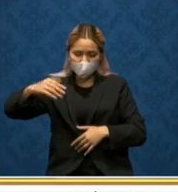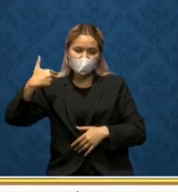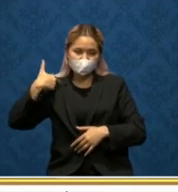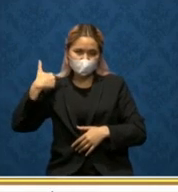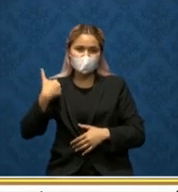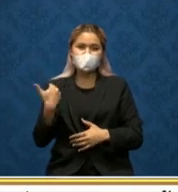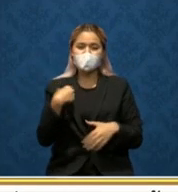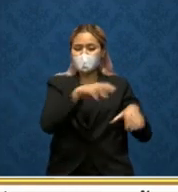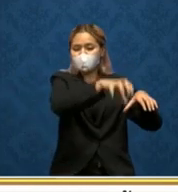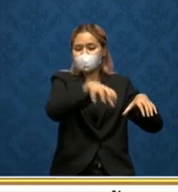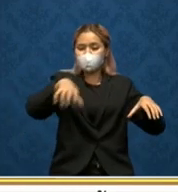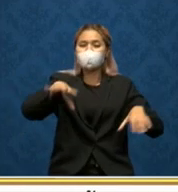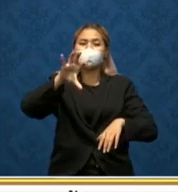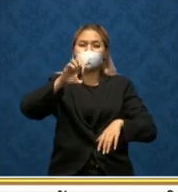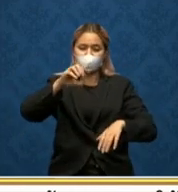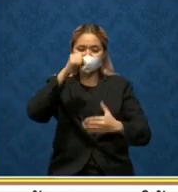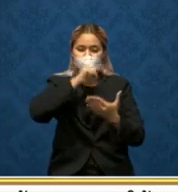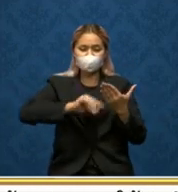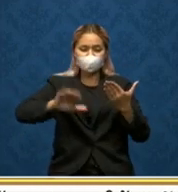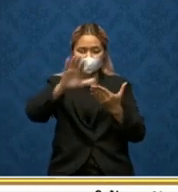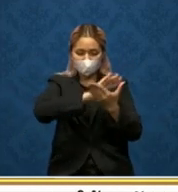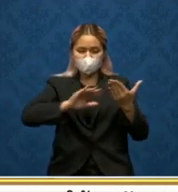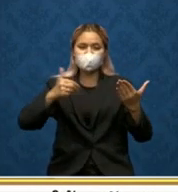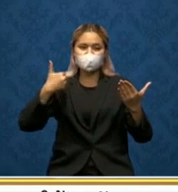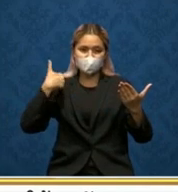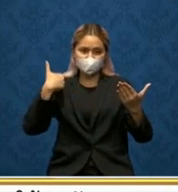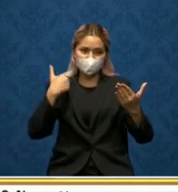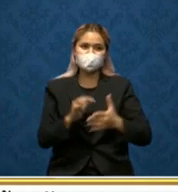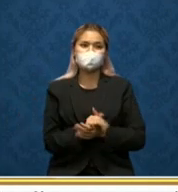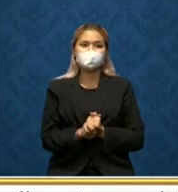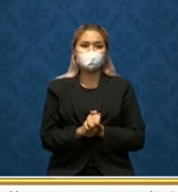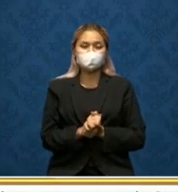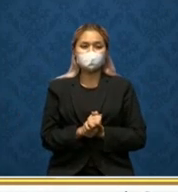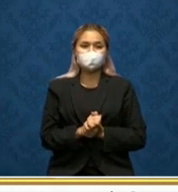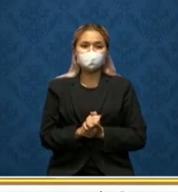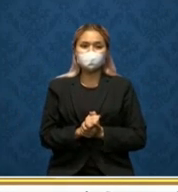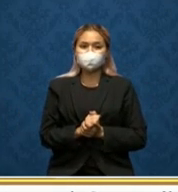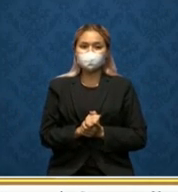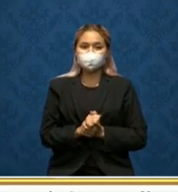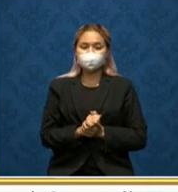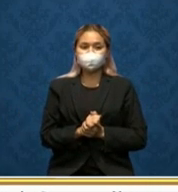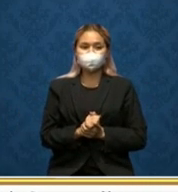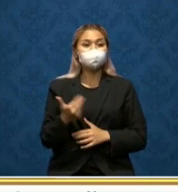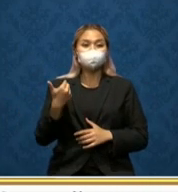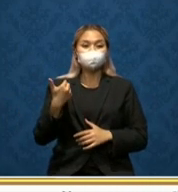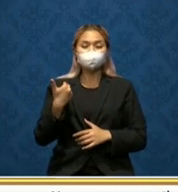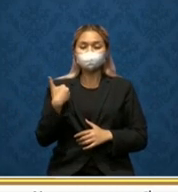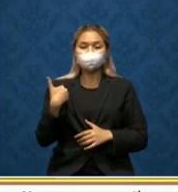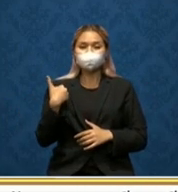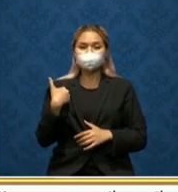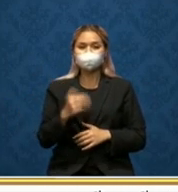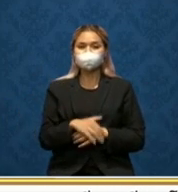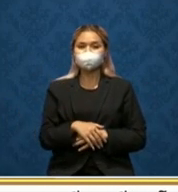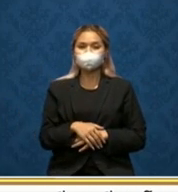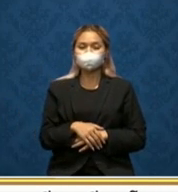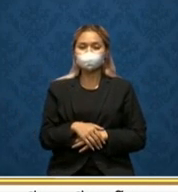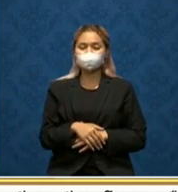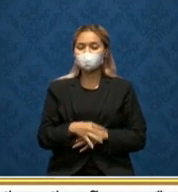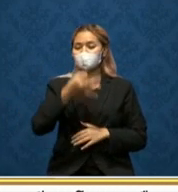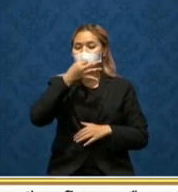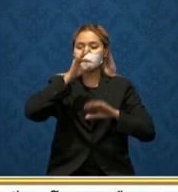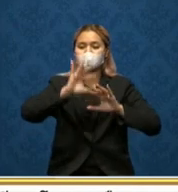กว่า 50แห่งทั่วประเทศอย่างที่เรารู้จักกันดีครับภูตาหลวงเอ่อฟ้าชมคลื่นรีสอร์ทอ่าวมะนาวสวนสนปฏิพัฒน์สณะ